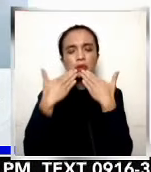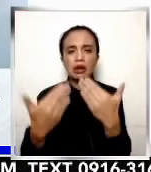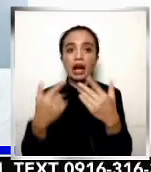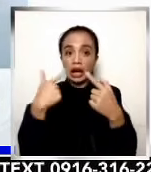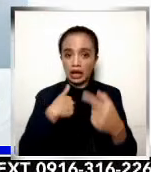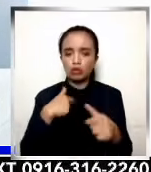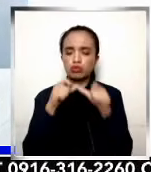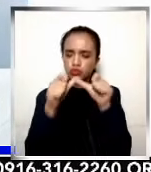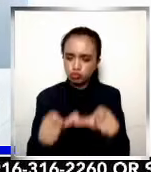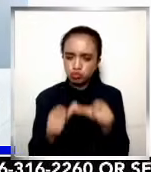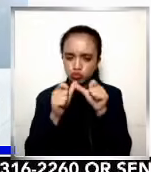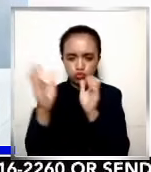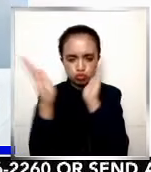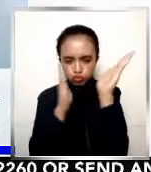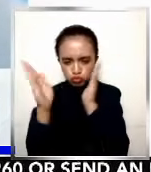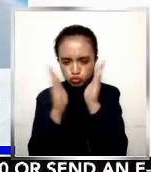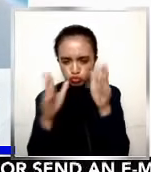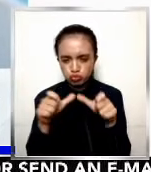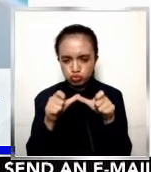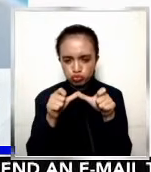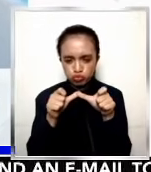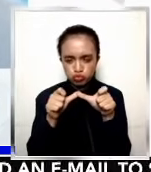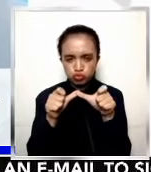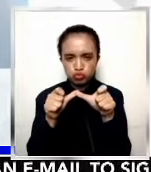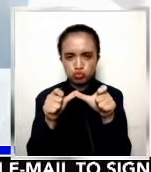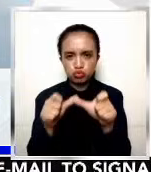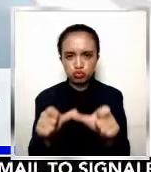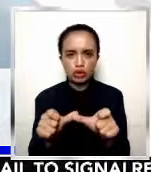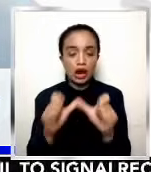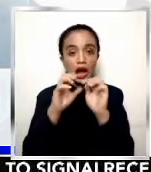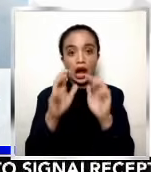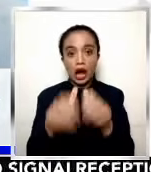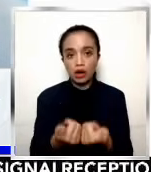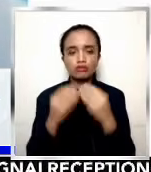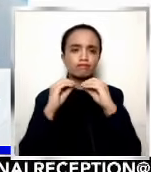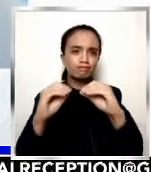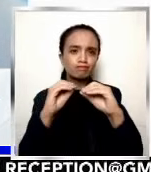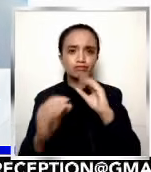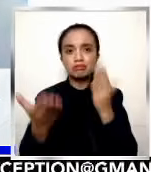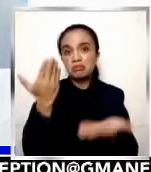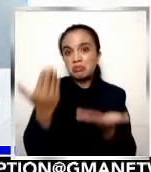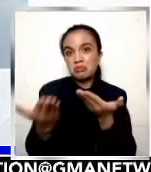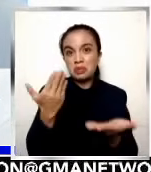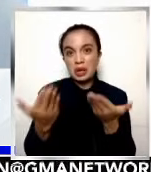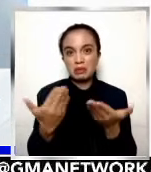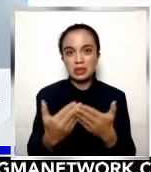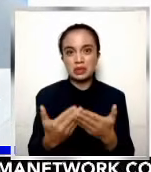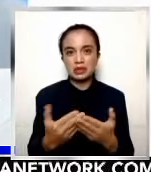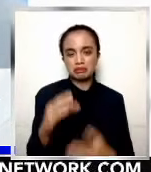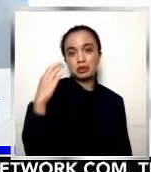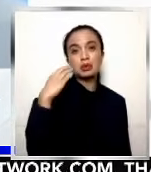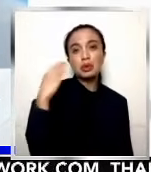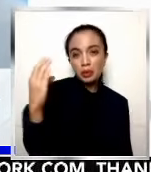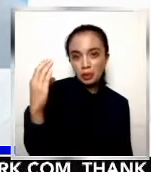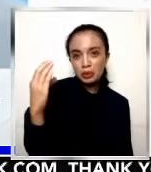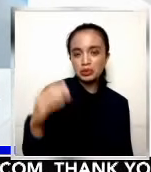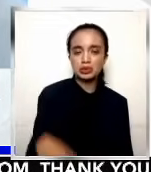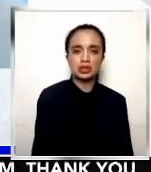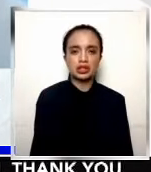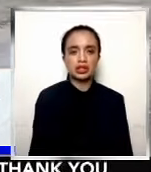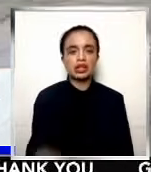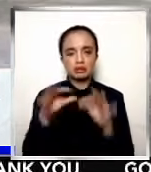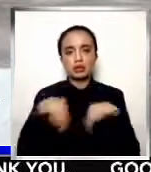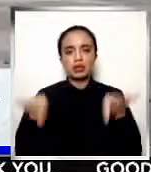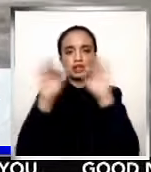pa po ako. Siguro by means of teaching, siguro pasukin ko na rin po yung coaching. Makapag-serve back lang po talaga sa Arellano.